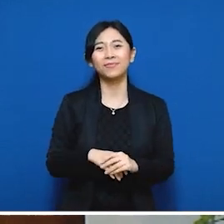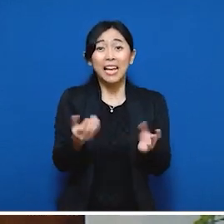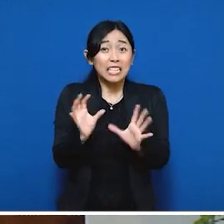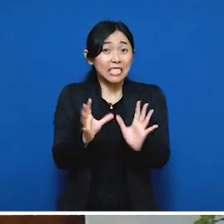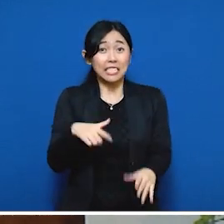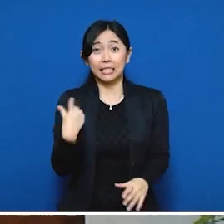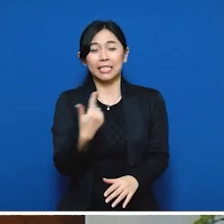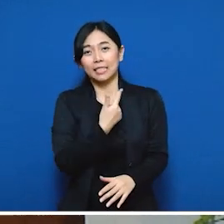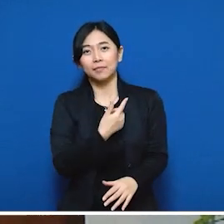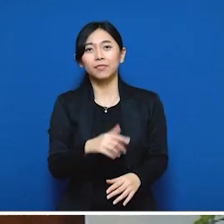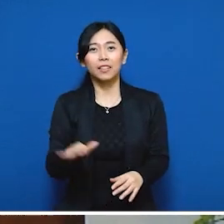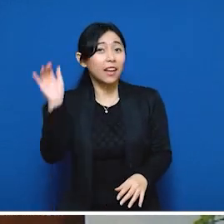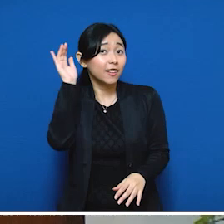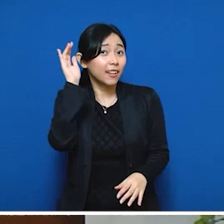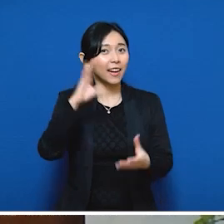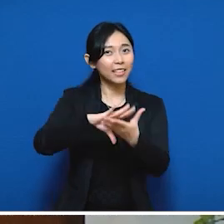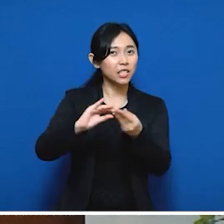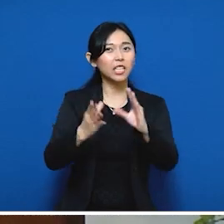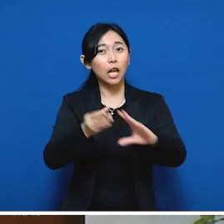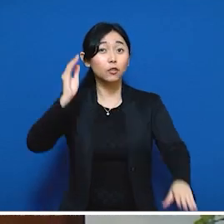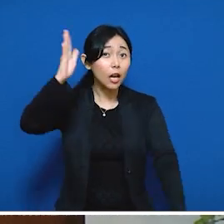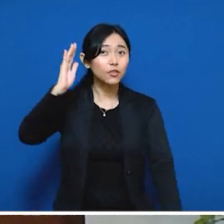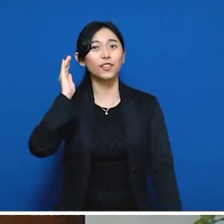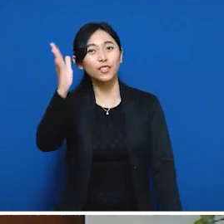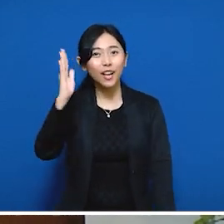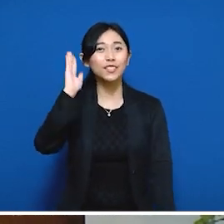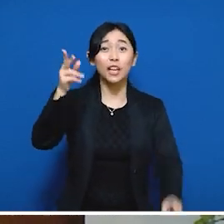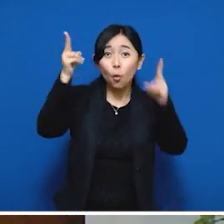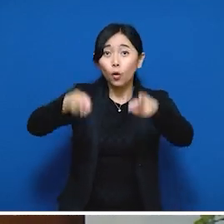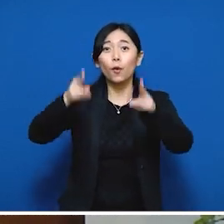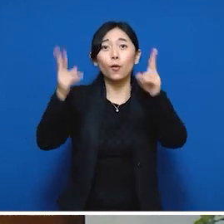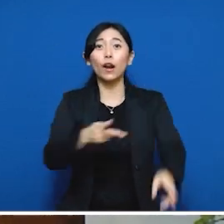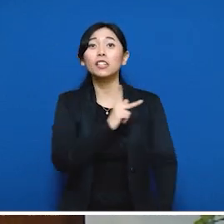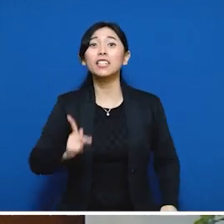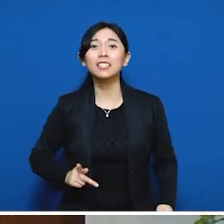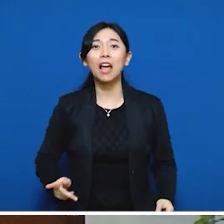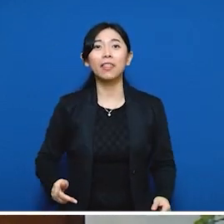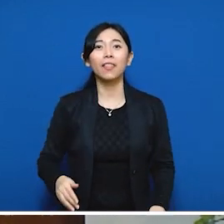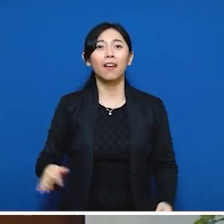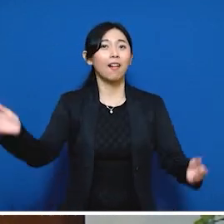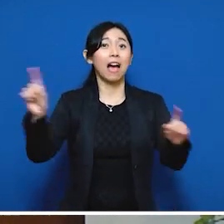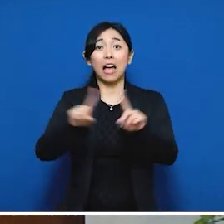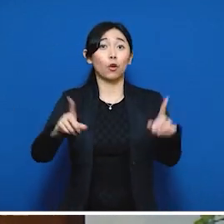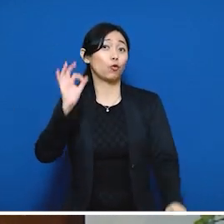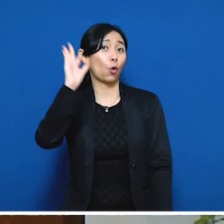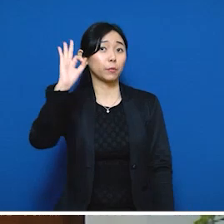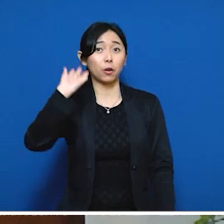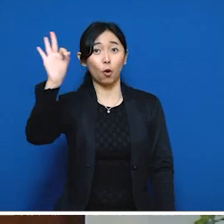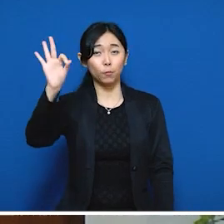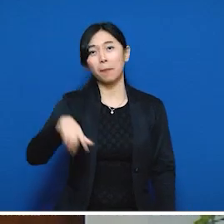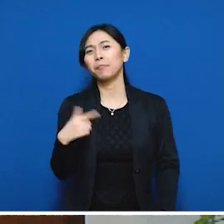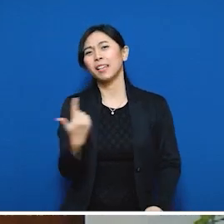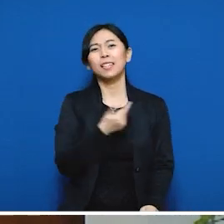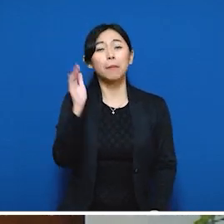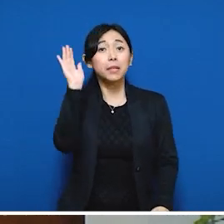Seringkali diceritakan dalam kesaksian-kesaksian, seringkali dikhotbahkan, seringkali